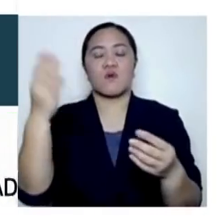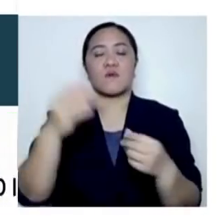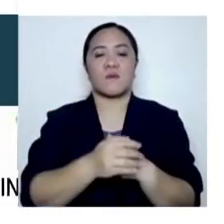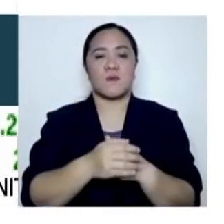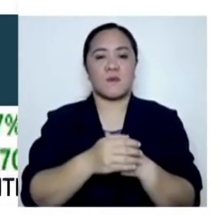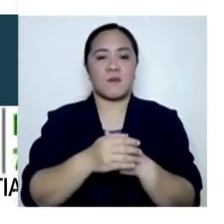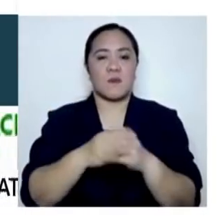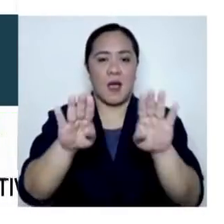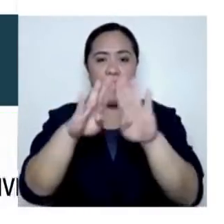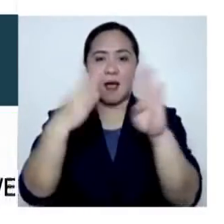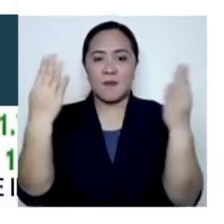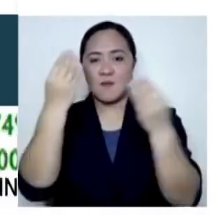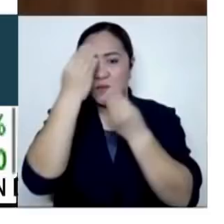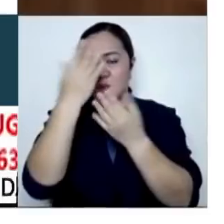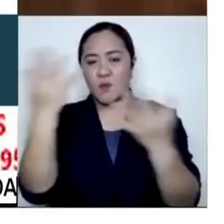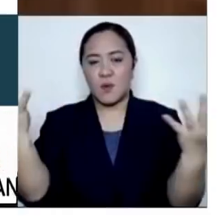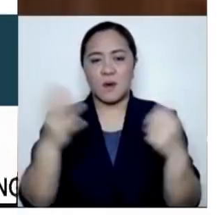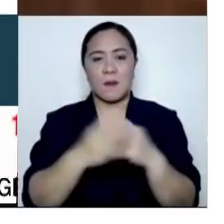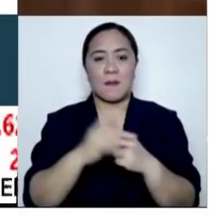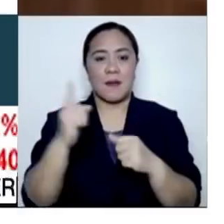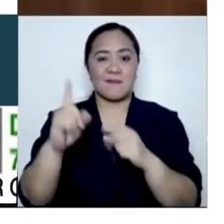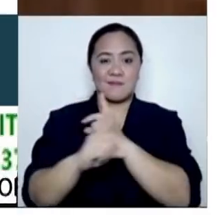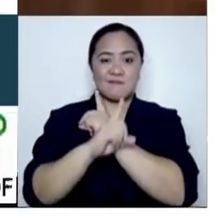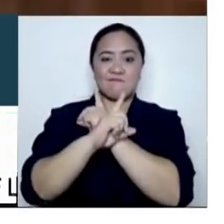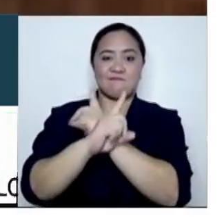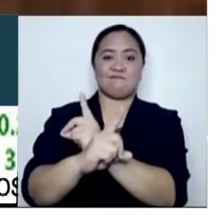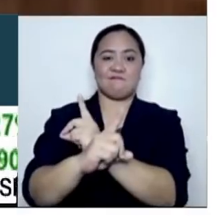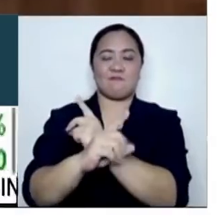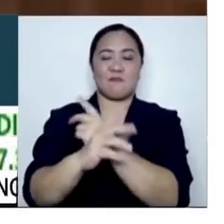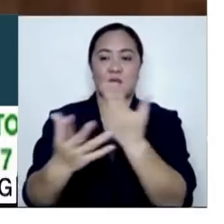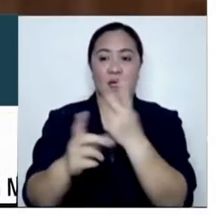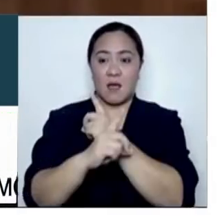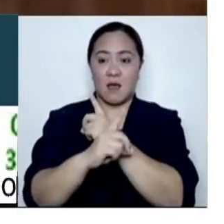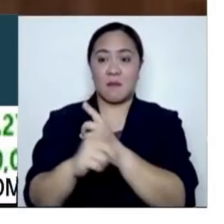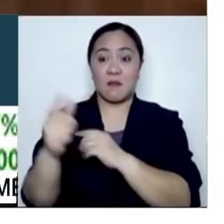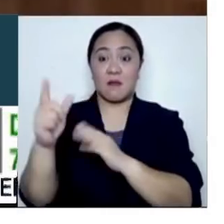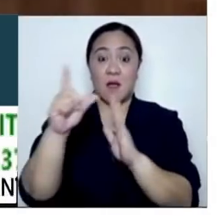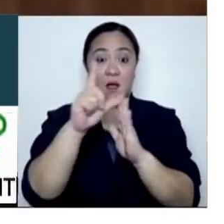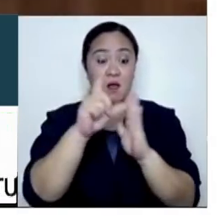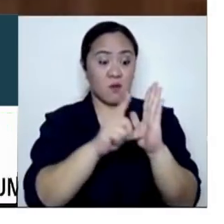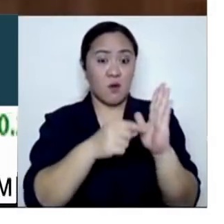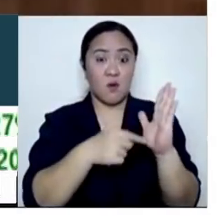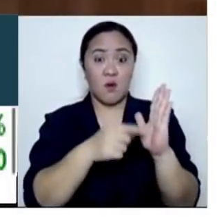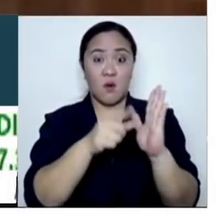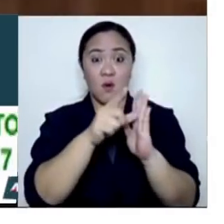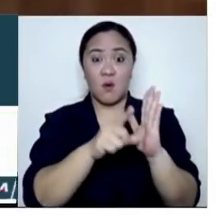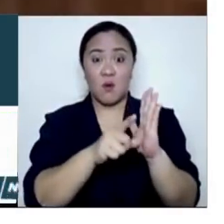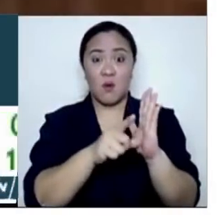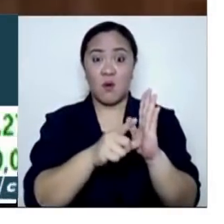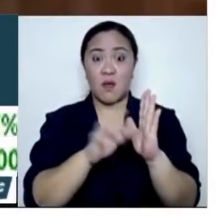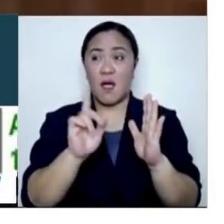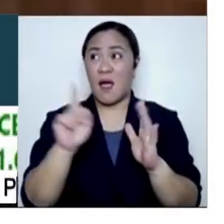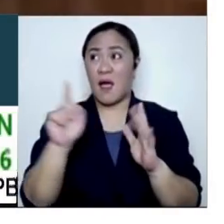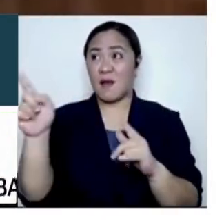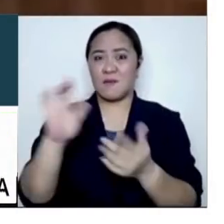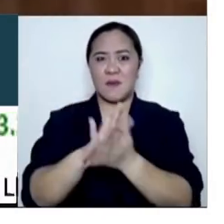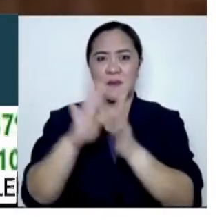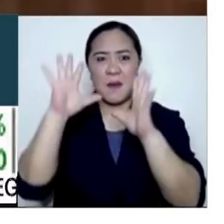happening. Instead, he is the one defending. Kaya tinatawag ko siya, attorney. Bakit? Naga-attorney ka eh, Mr.